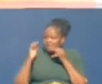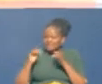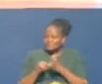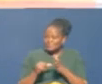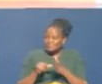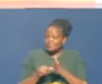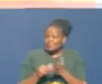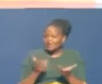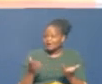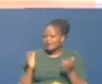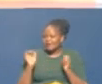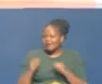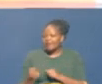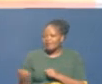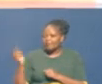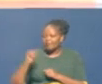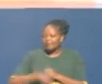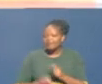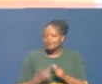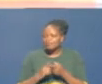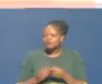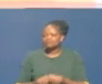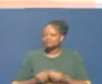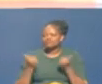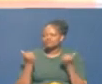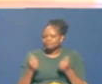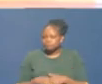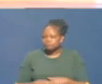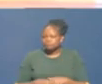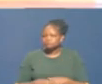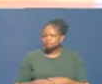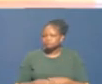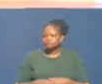anaweza kuja tuweze kuchukulia ambapo tuli mahali ambapo tuliachia.